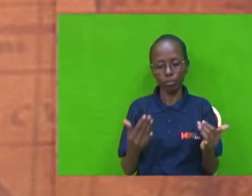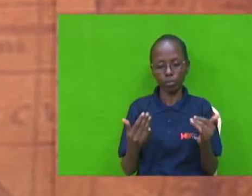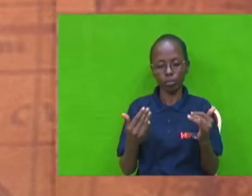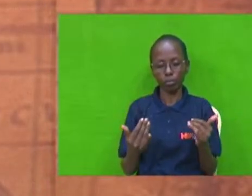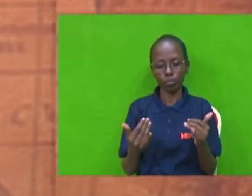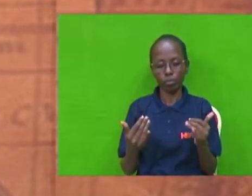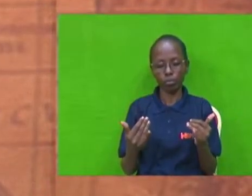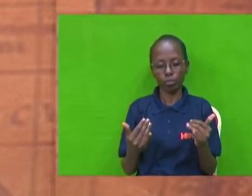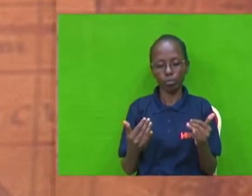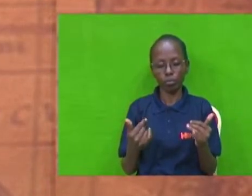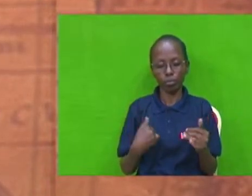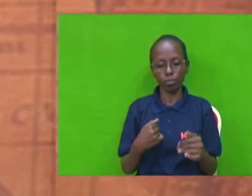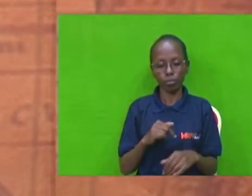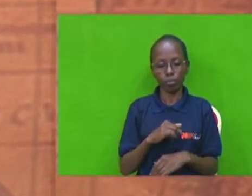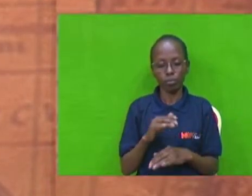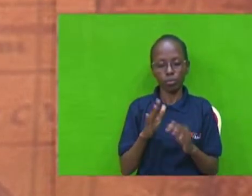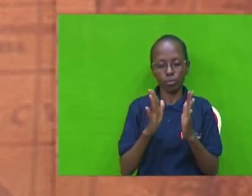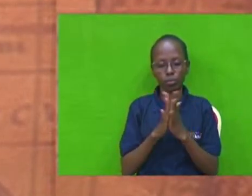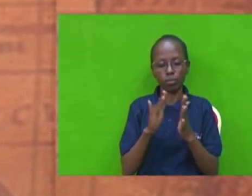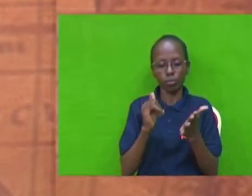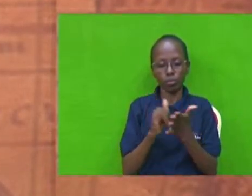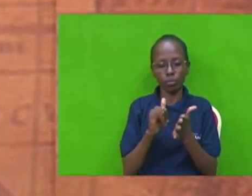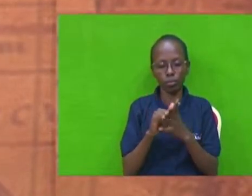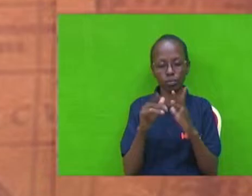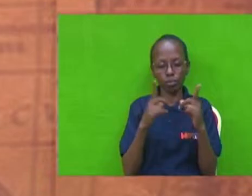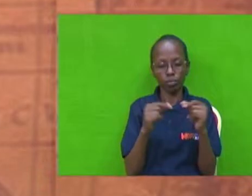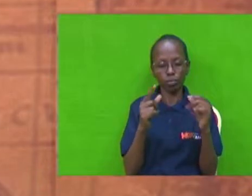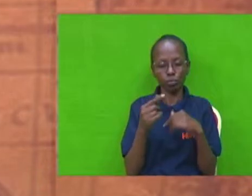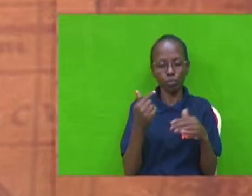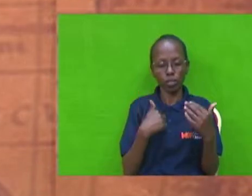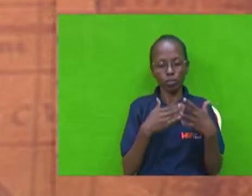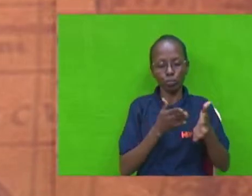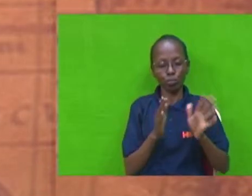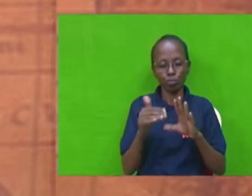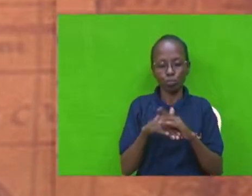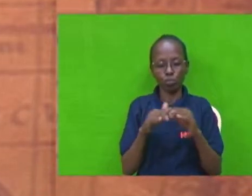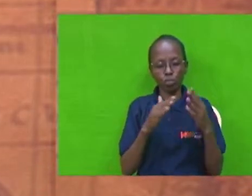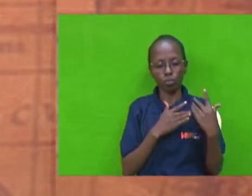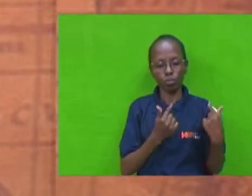tunaomba kwamba neno hili likapata nafasi katika mioyo yetu